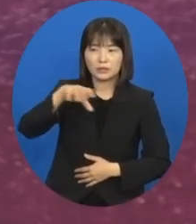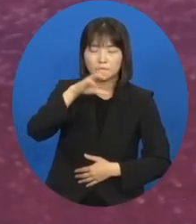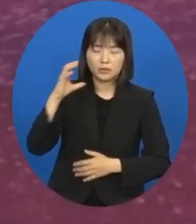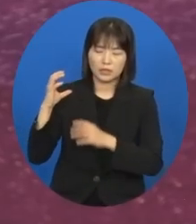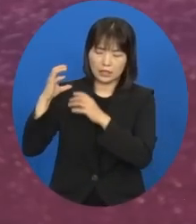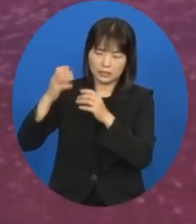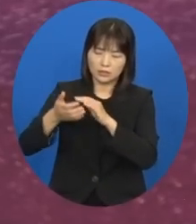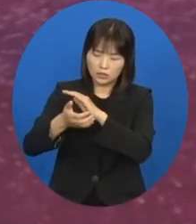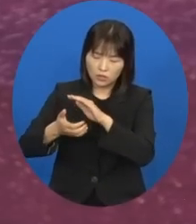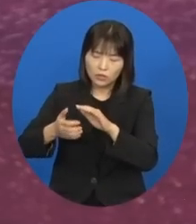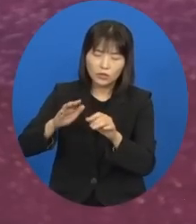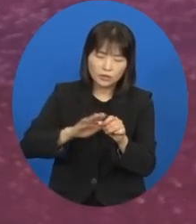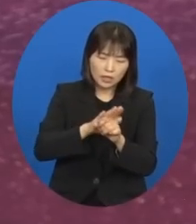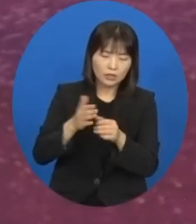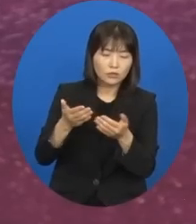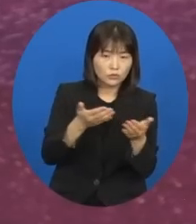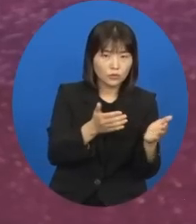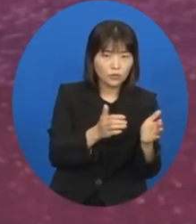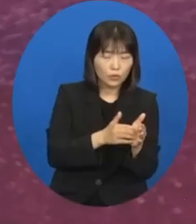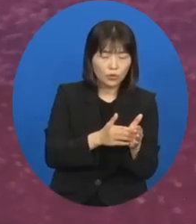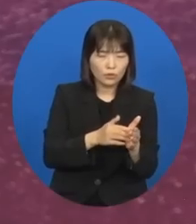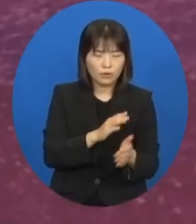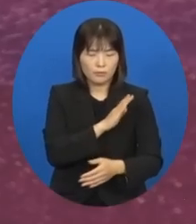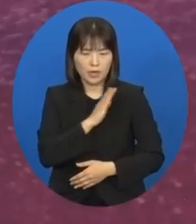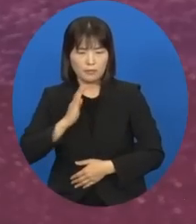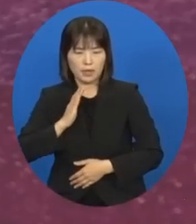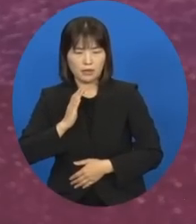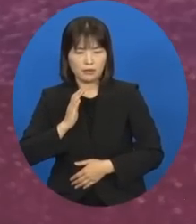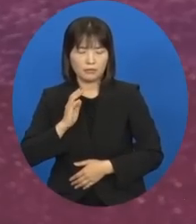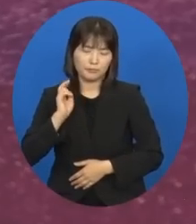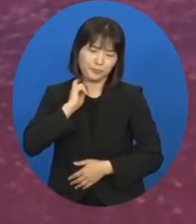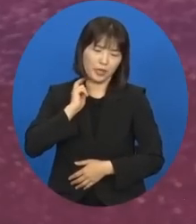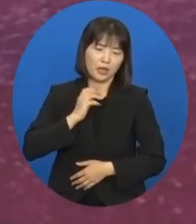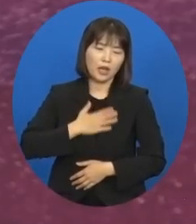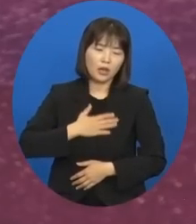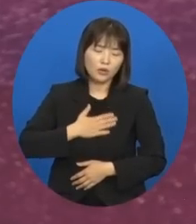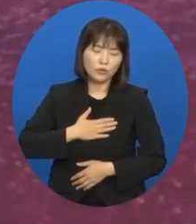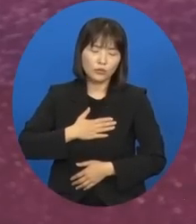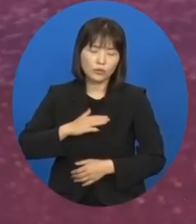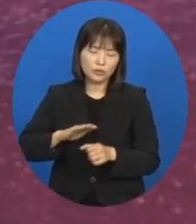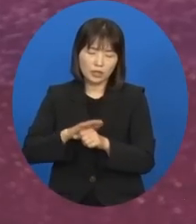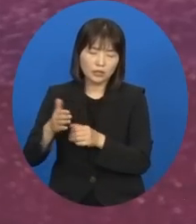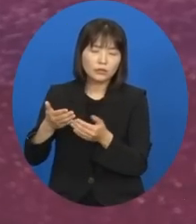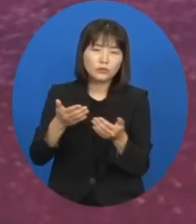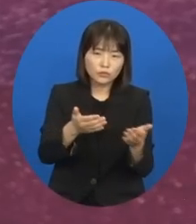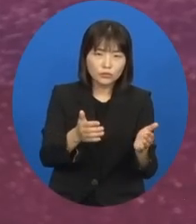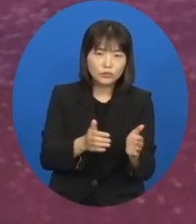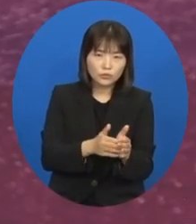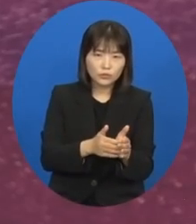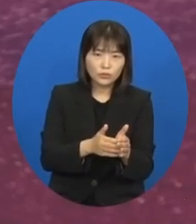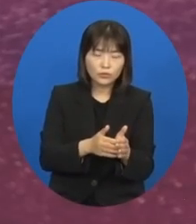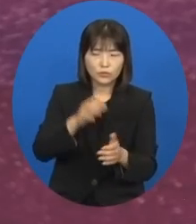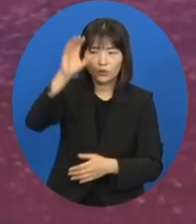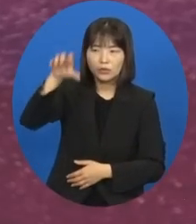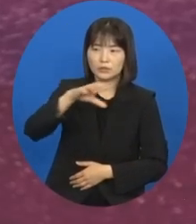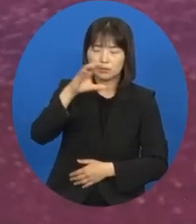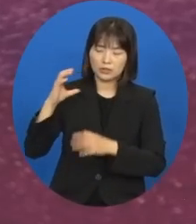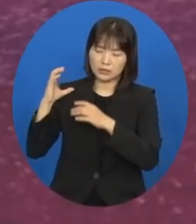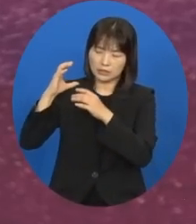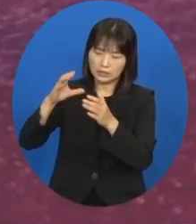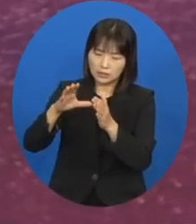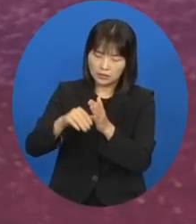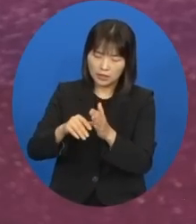지시기 전에도 사랑하시고 배반할 것을 알면서도 사랑하시고 그리고 십자가 지실 때